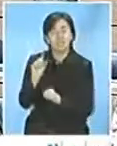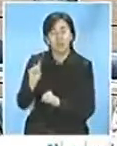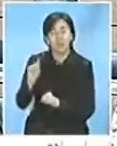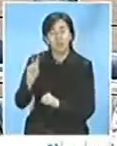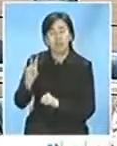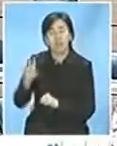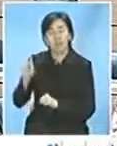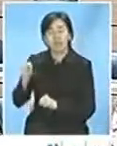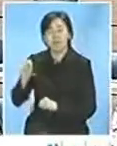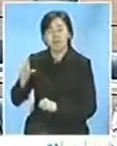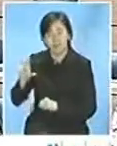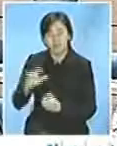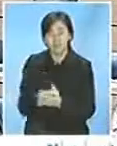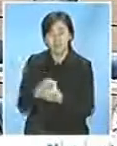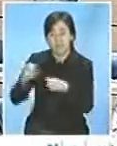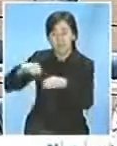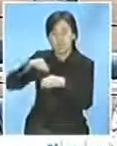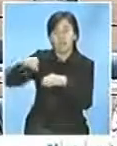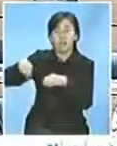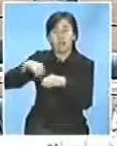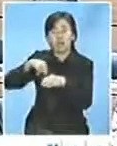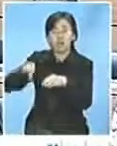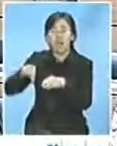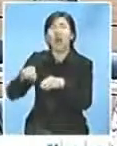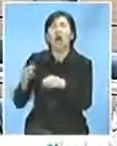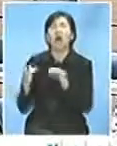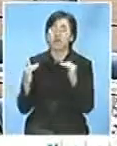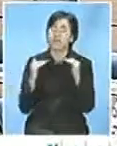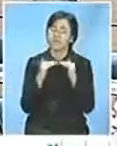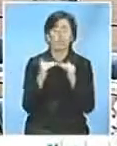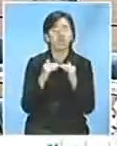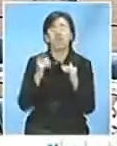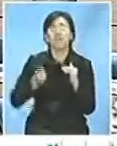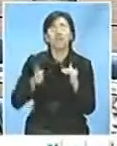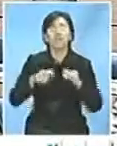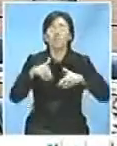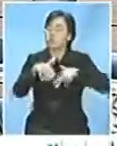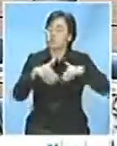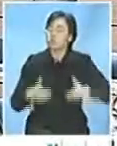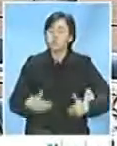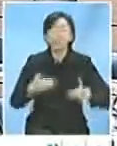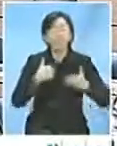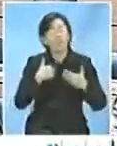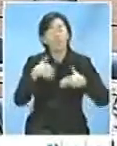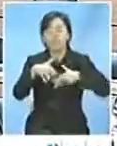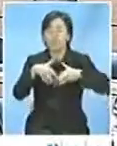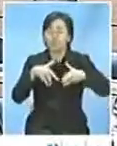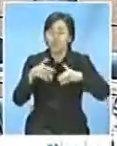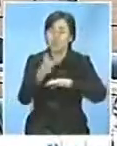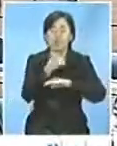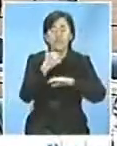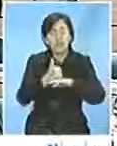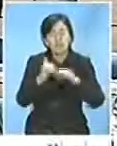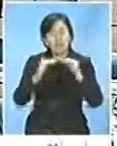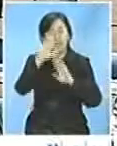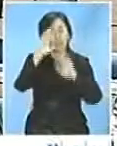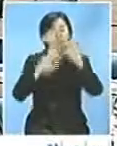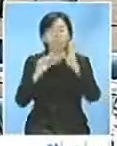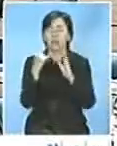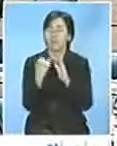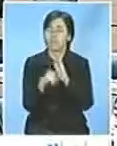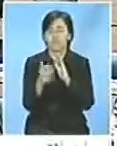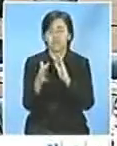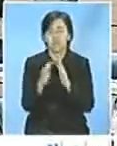ที่สุดคนเหล่านี้ยังไงก็ใช้ชีวิตตามปกติเข้าสู่วิถีทางการเมืองของระบอบประชาธิปไตยไม่มีความผิ